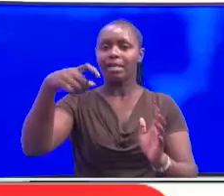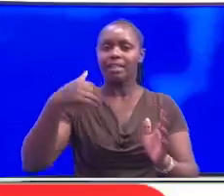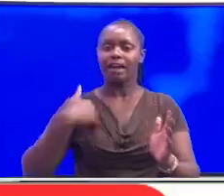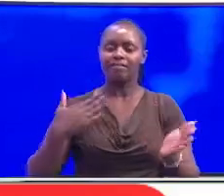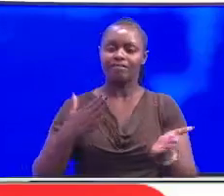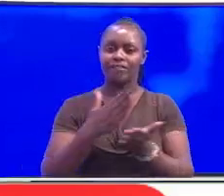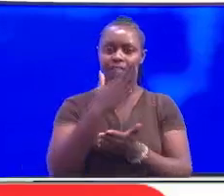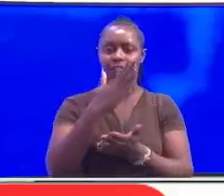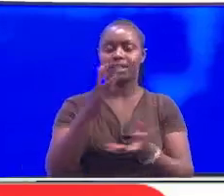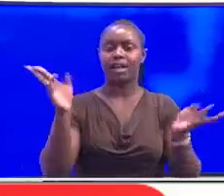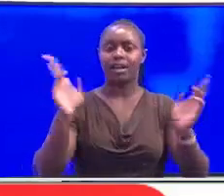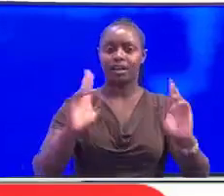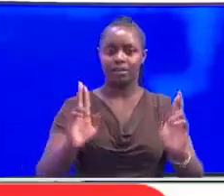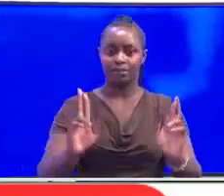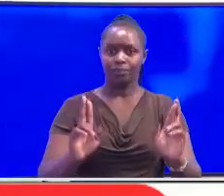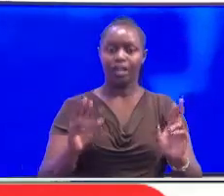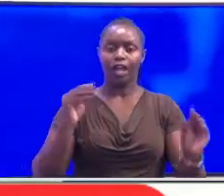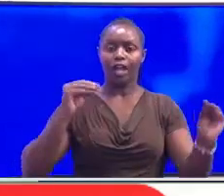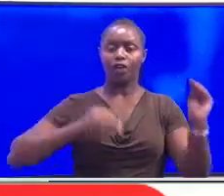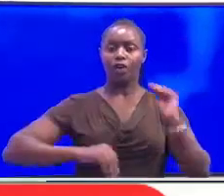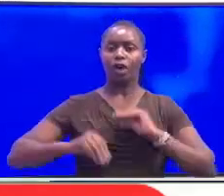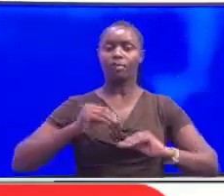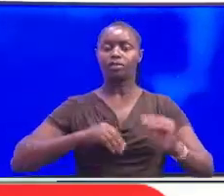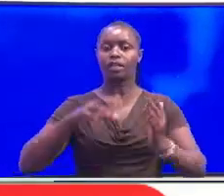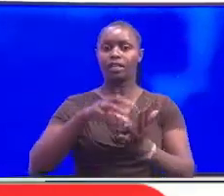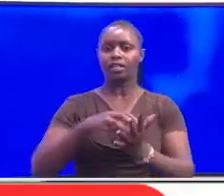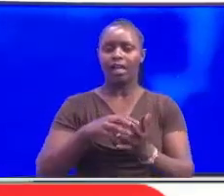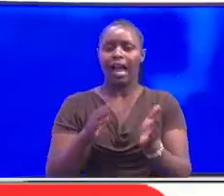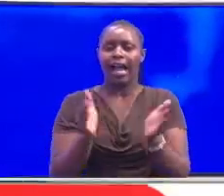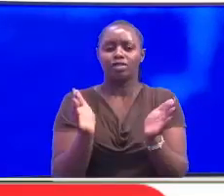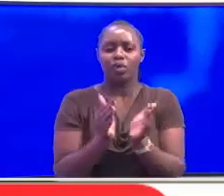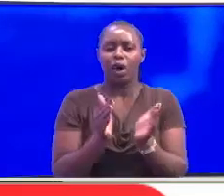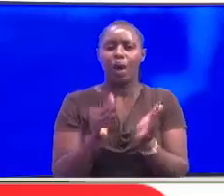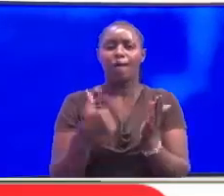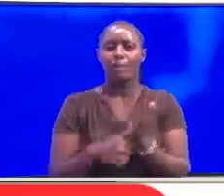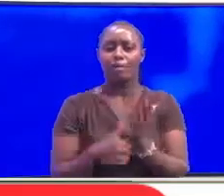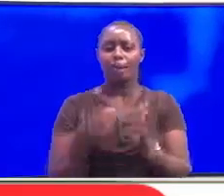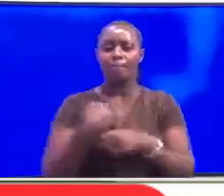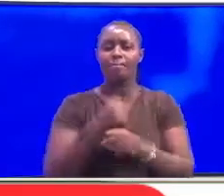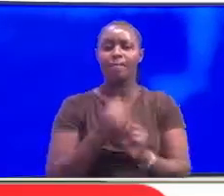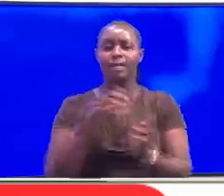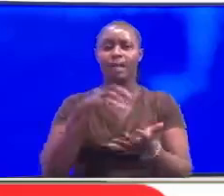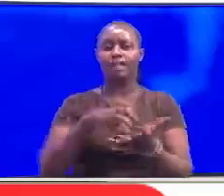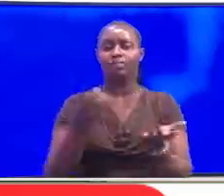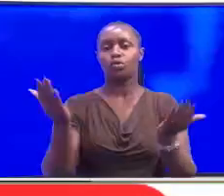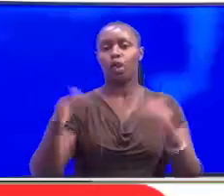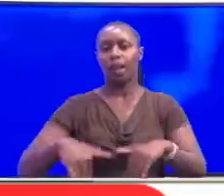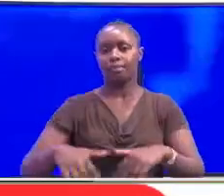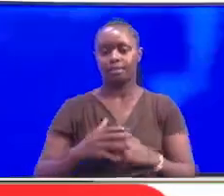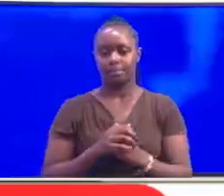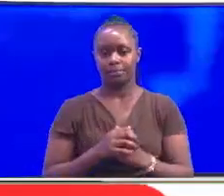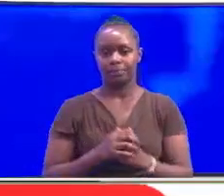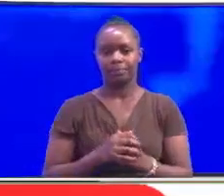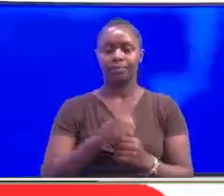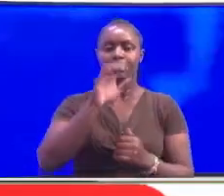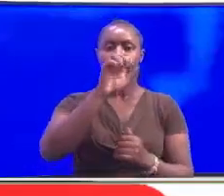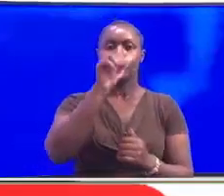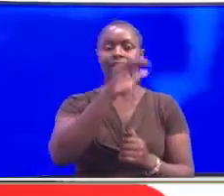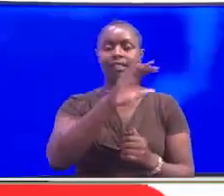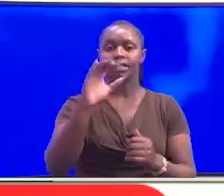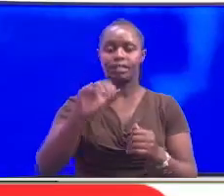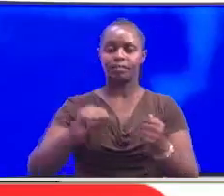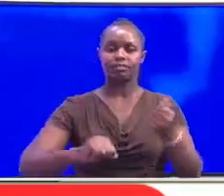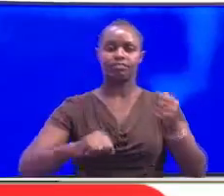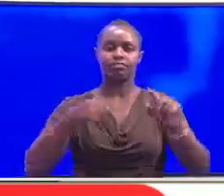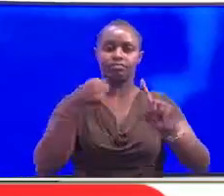cases, a small problem makes a corruption case to do what? To collapse. Tume ya maadili na kupambana na ufisadi ikipigia upato